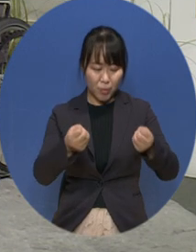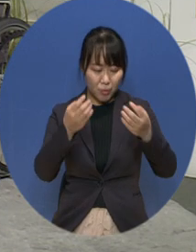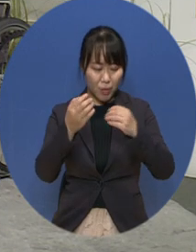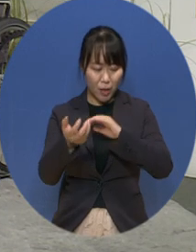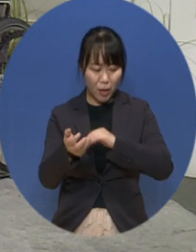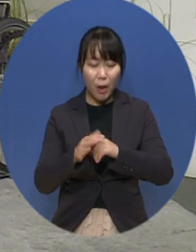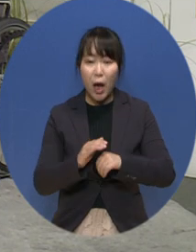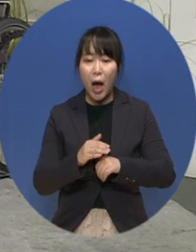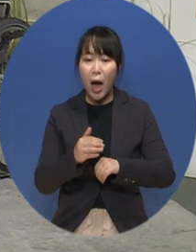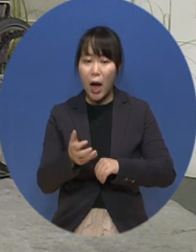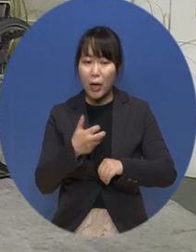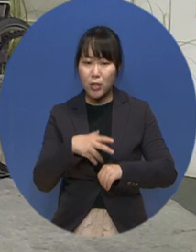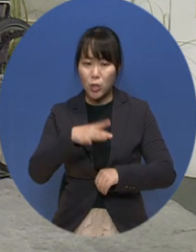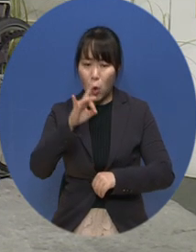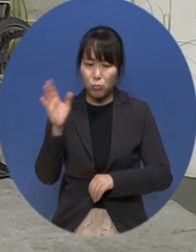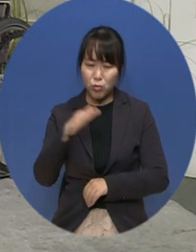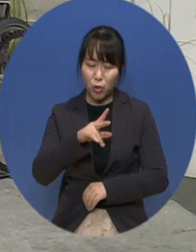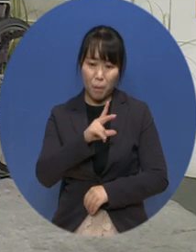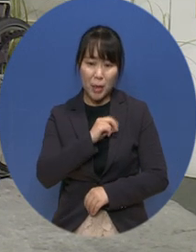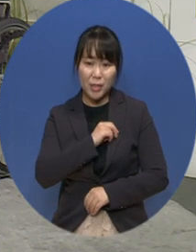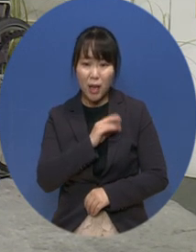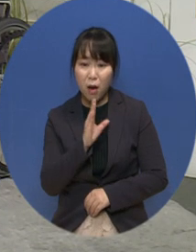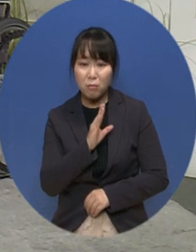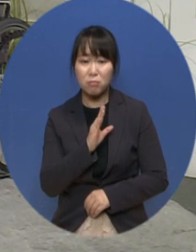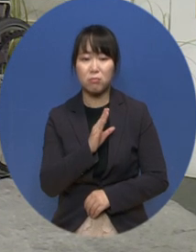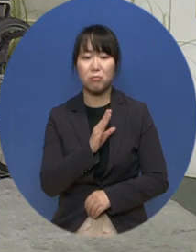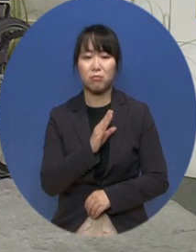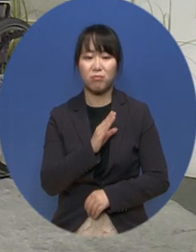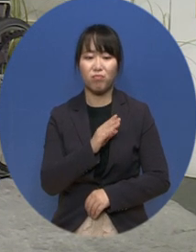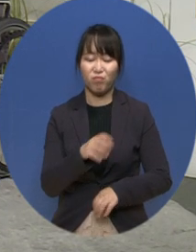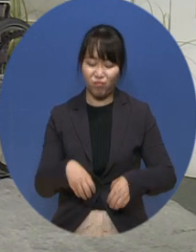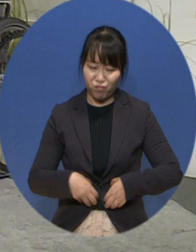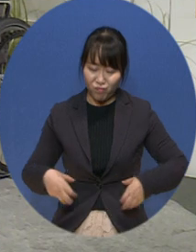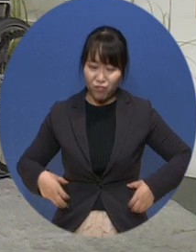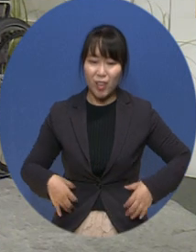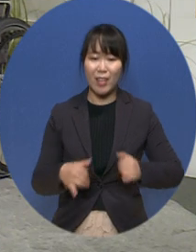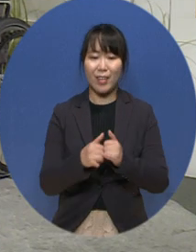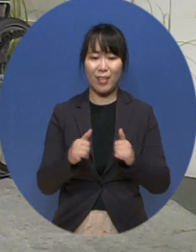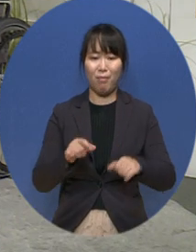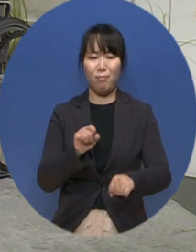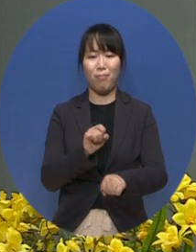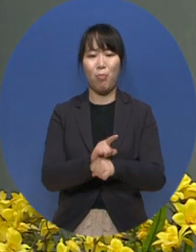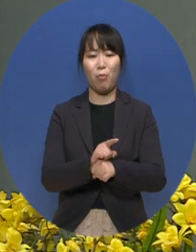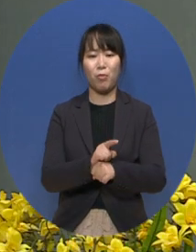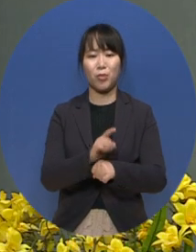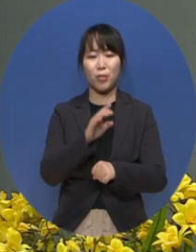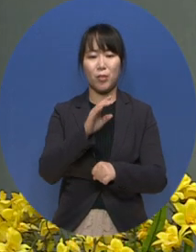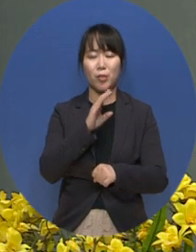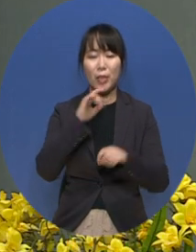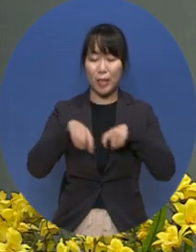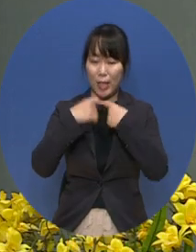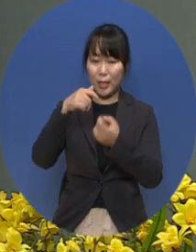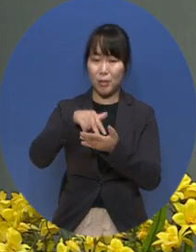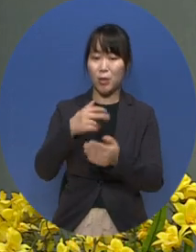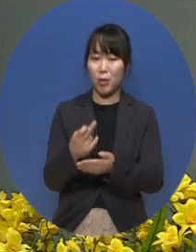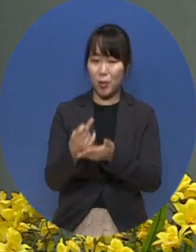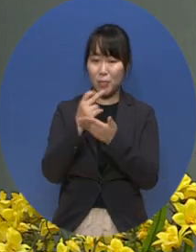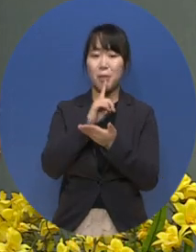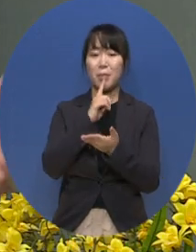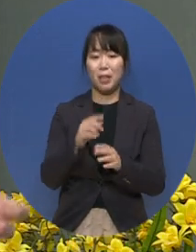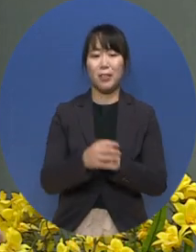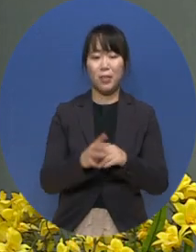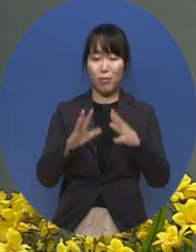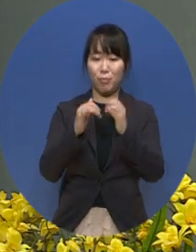뺏지를 초선 때부터 안다 곳 않으셨던 것 털털한 인간 및 예 그 제가 또 개인적으로 형님 그렇게 합니다 그래서